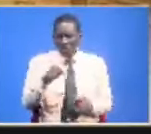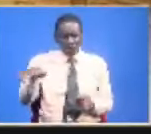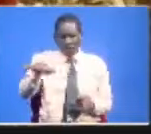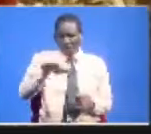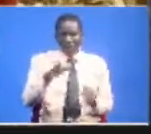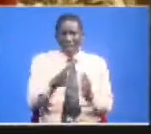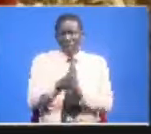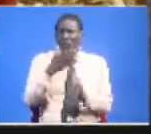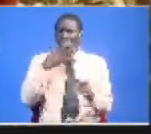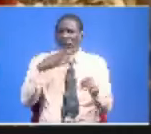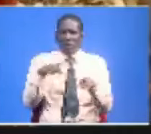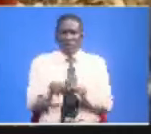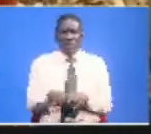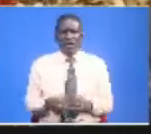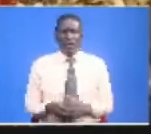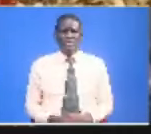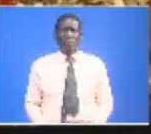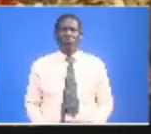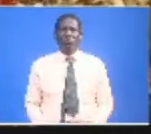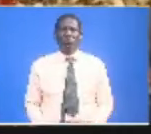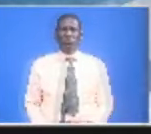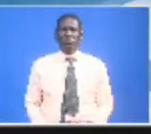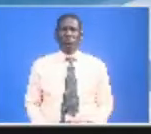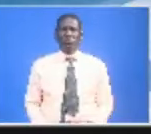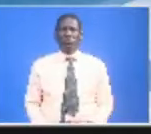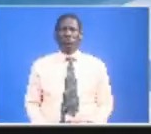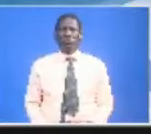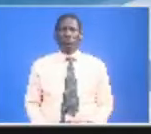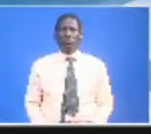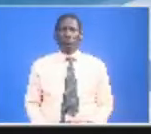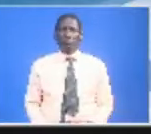mtaa na nduguye. Mama bane.